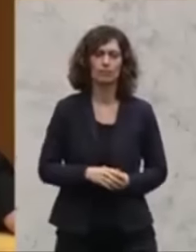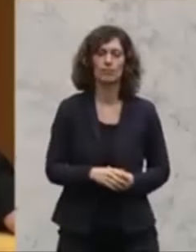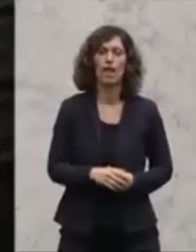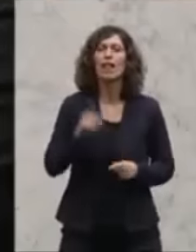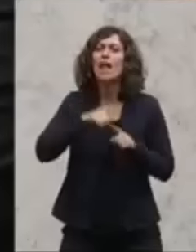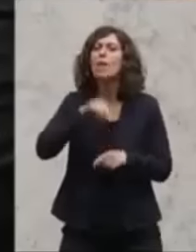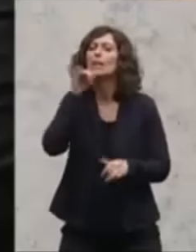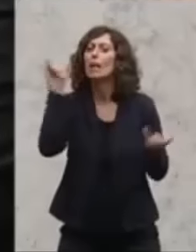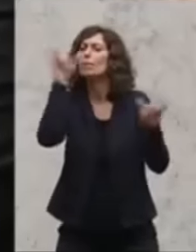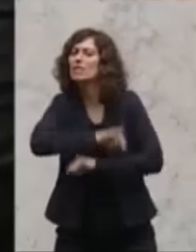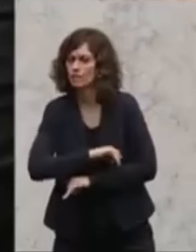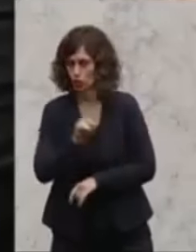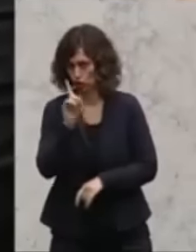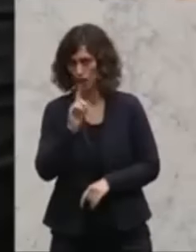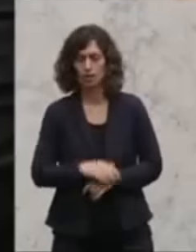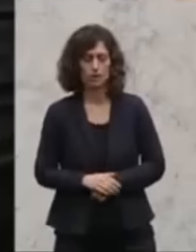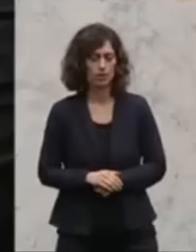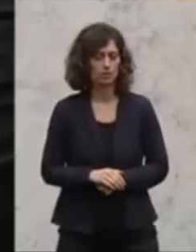damit es da kein Missverständnis gibt.